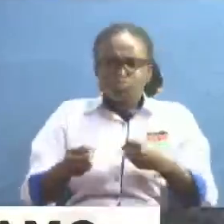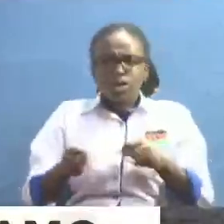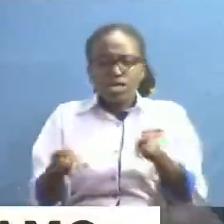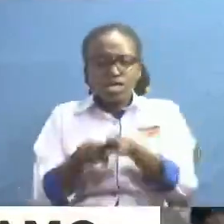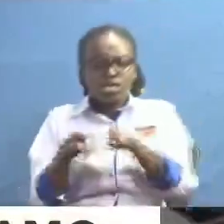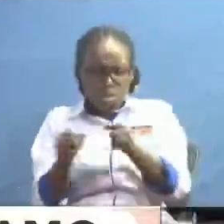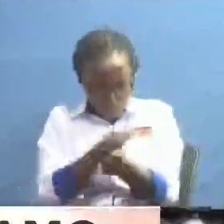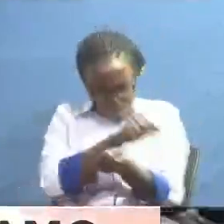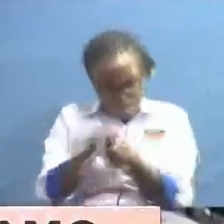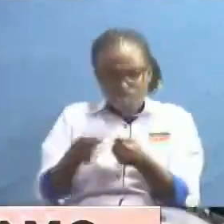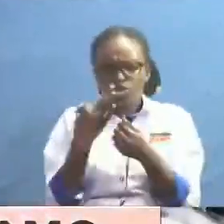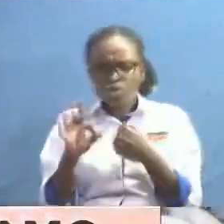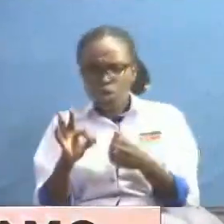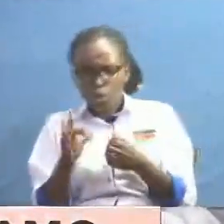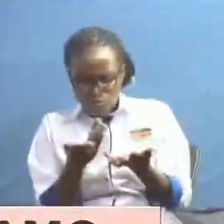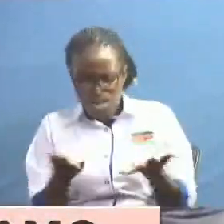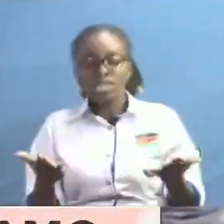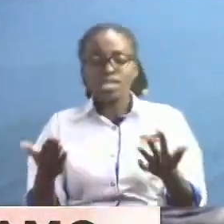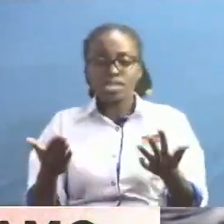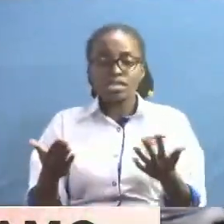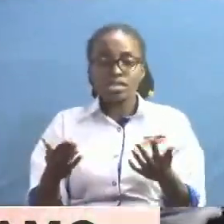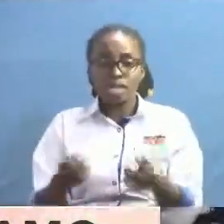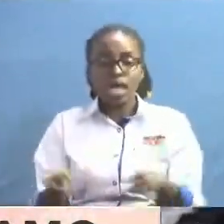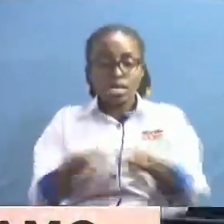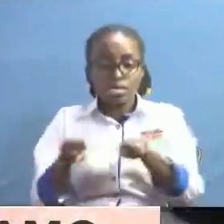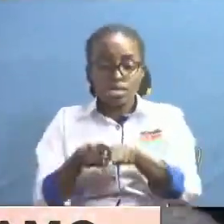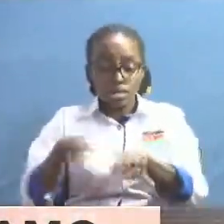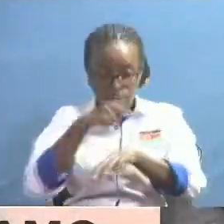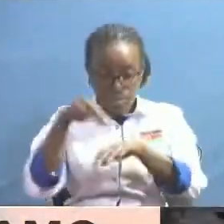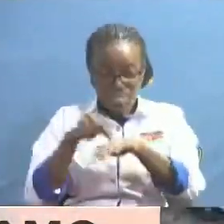hata vifo nchini. Ndongo Pauline, Runinga ya KU.